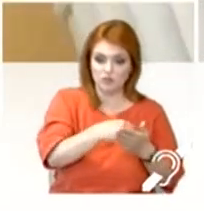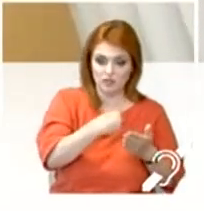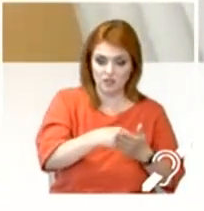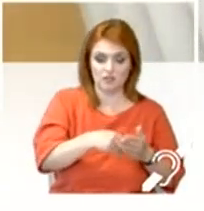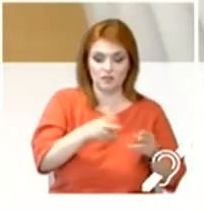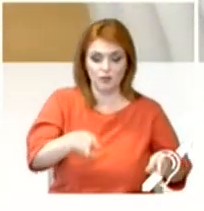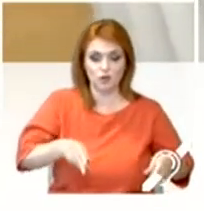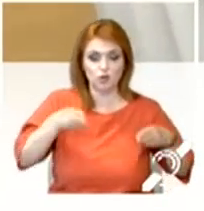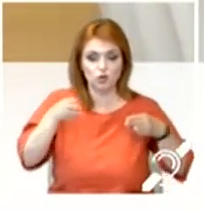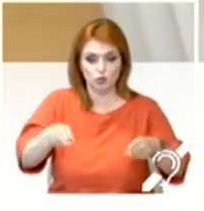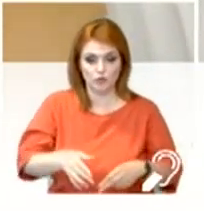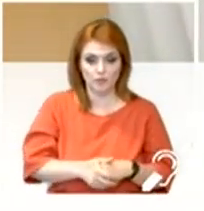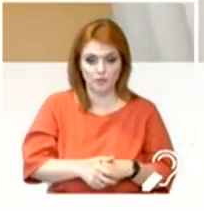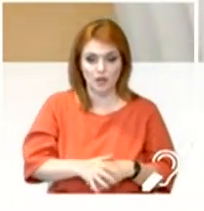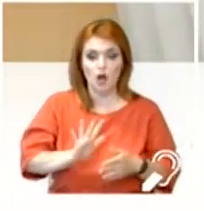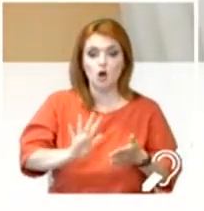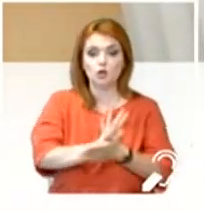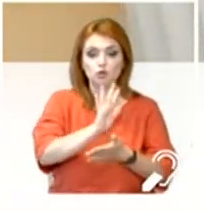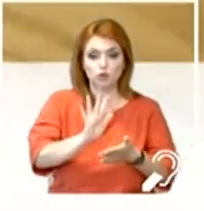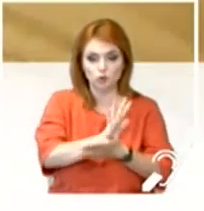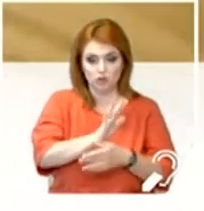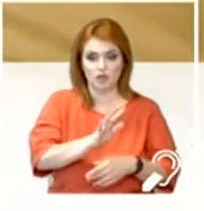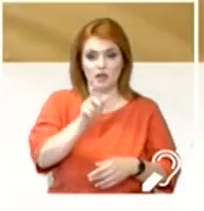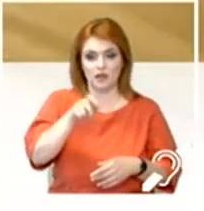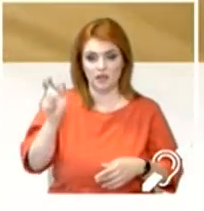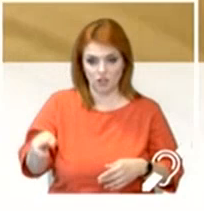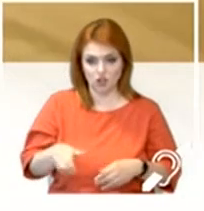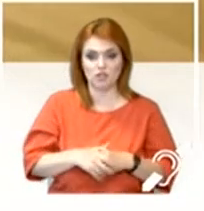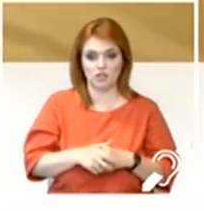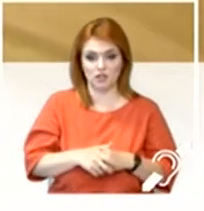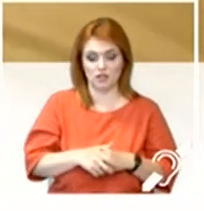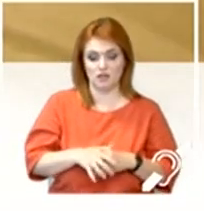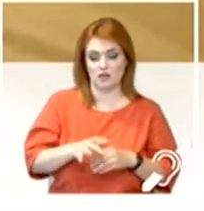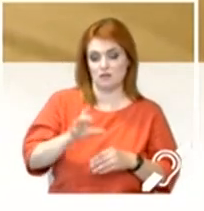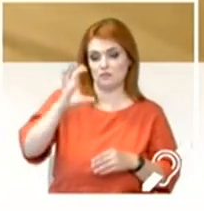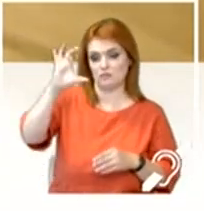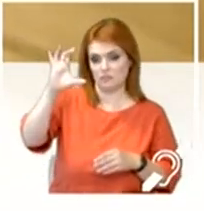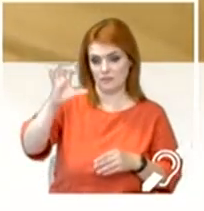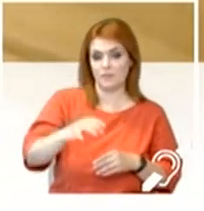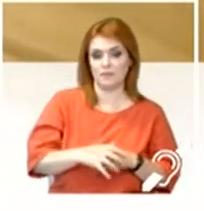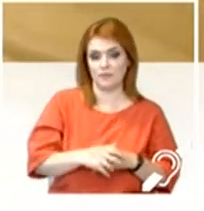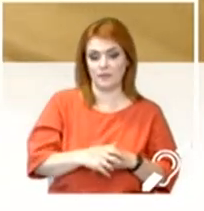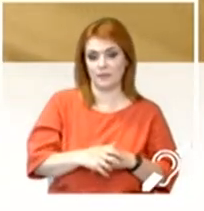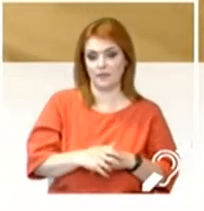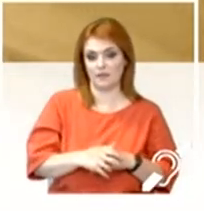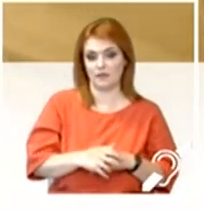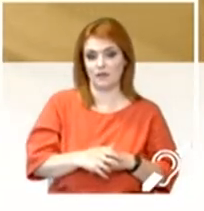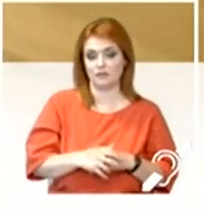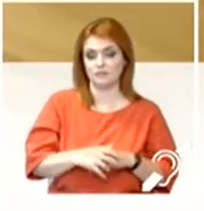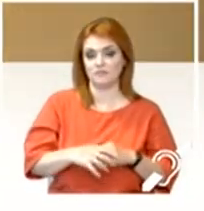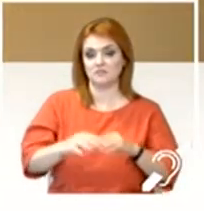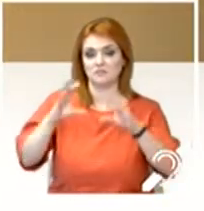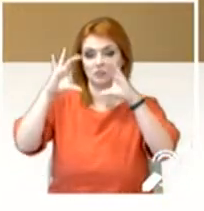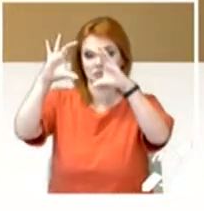Faptele au fost descoperite de jurnaliștii de la ziarul De Gardă. Stema Federației Ruse a fost gravată pe fațada bisericii Sfinții Părinți Joachim